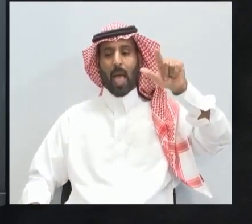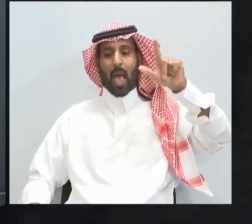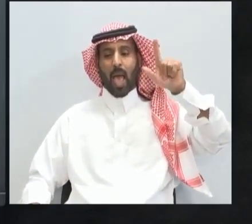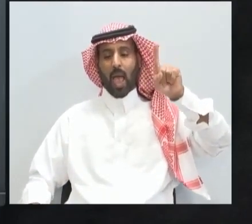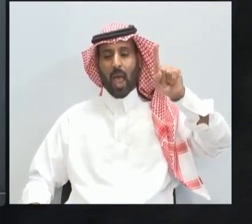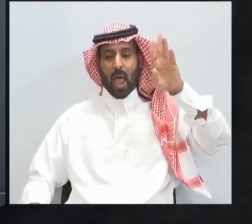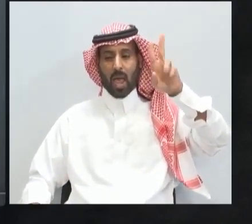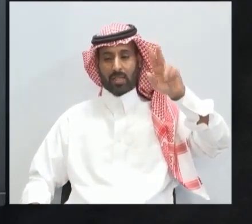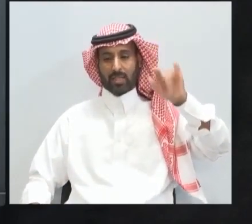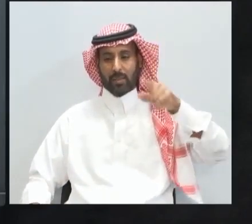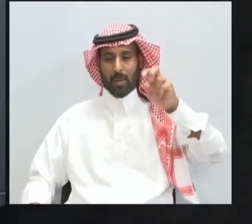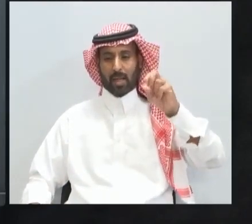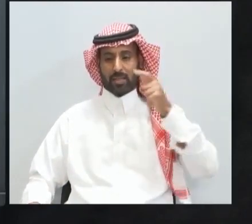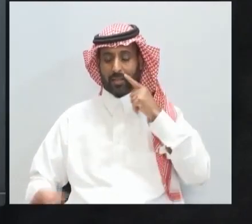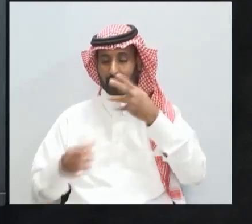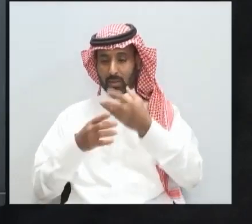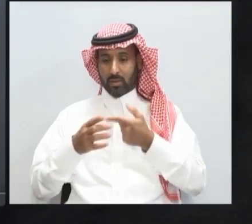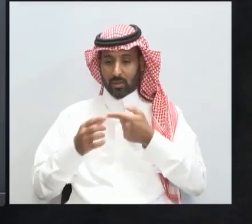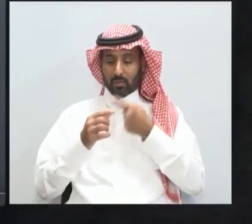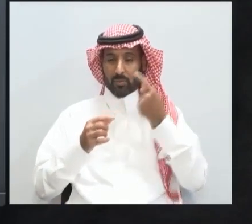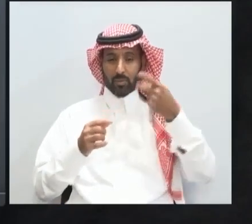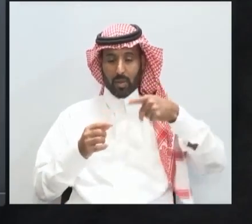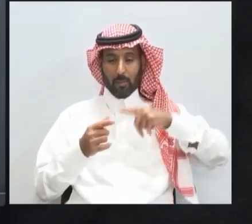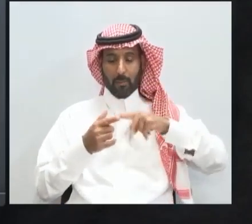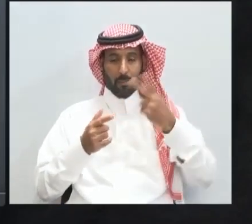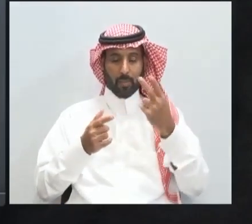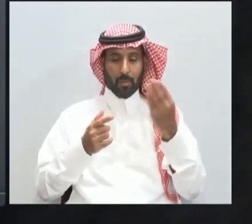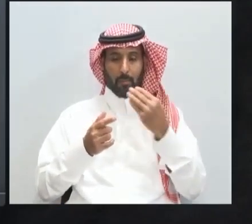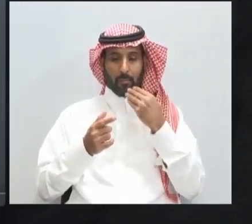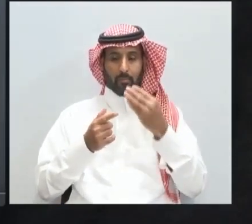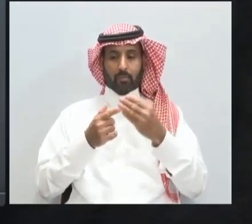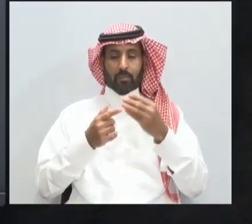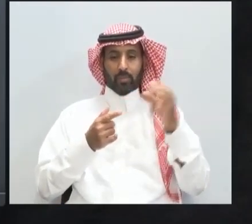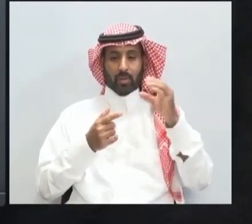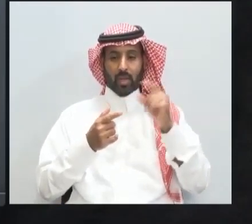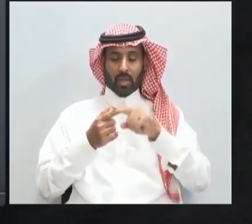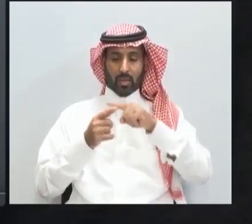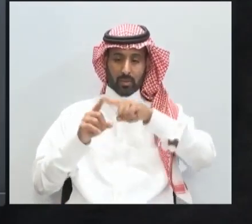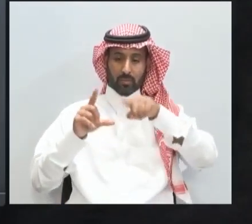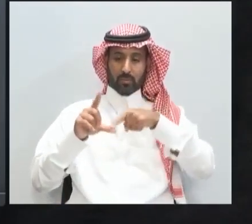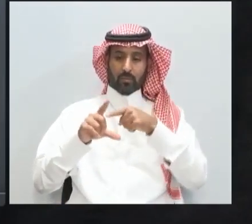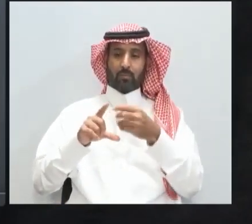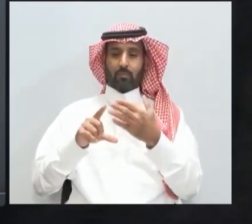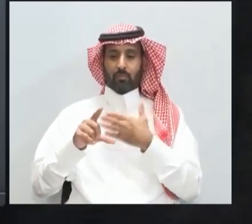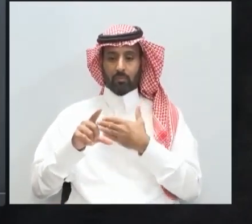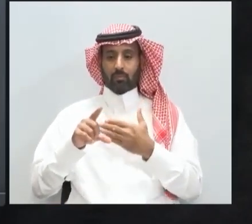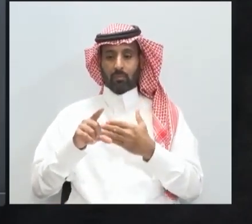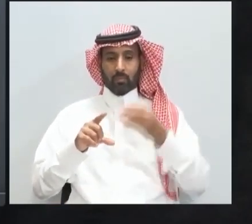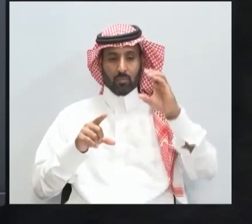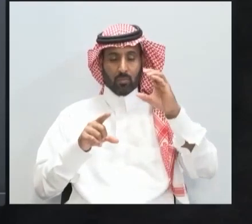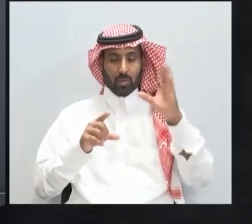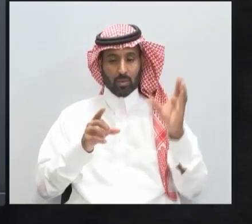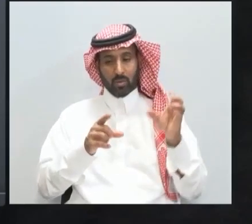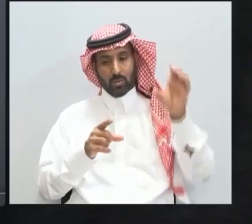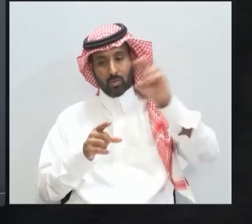لدينا اثنين او مركبين من البيروفيت في عمليه التنفس الخلوي كل مركب او كل ناتج كربوني سوف ينتقل